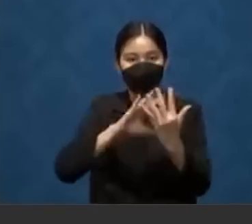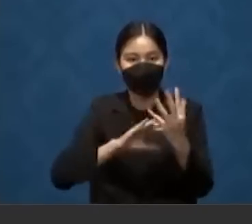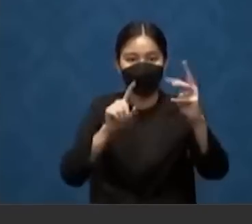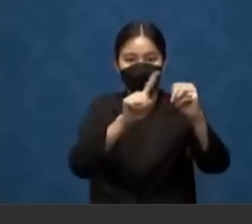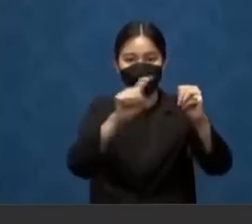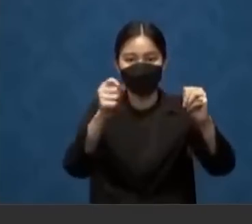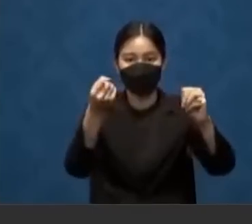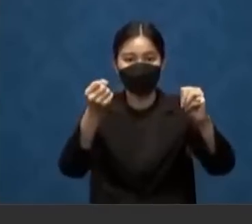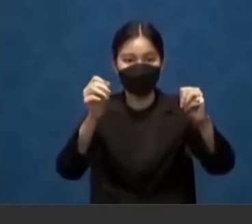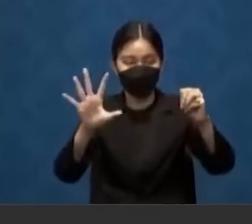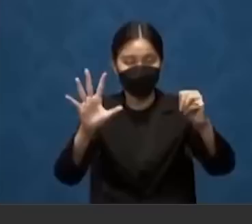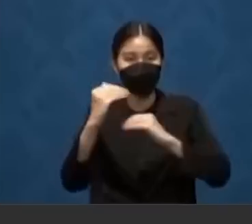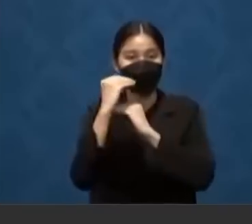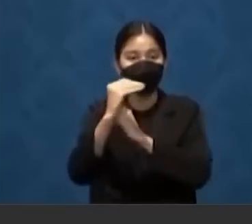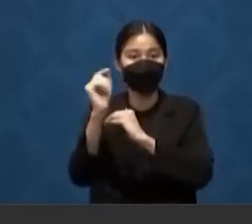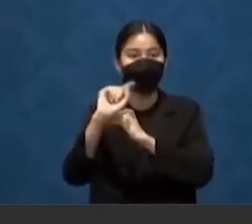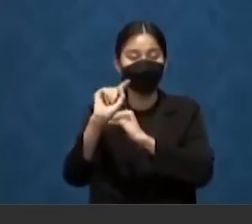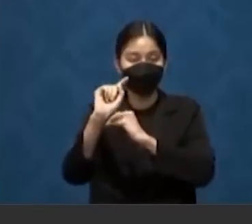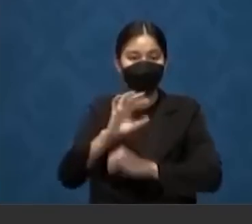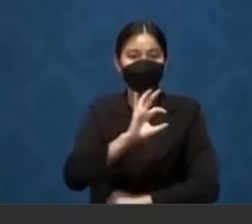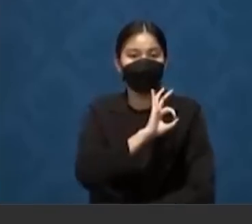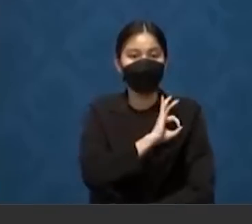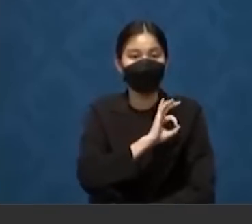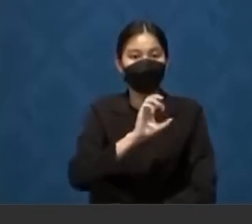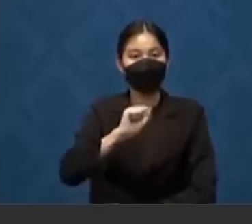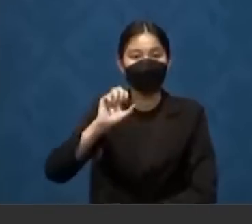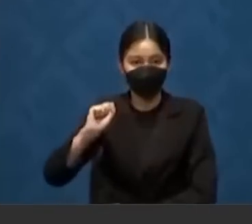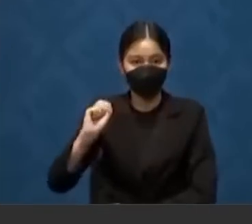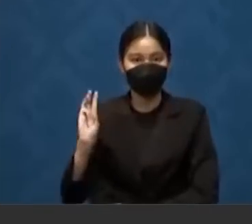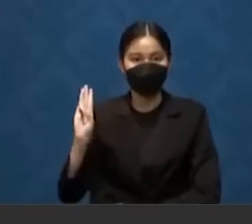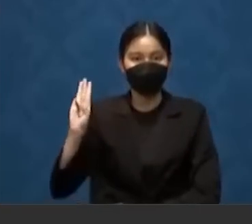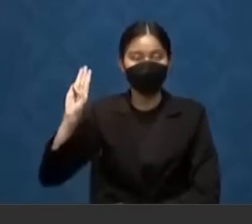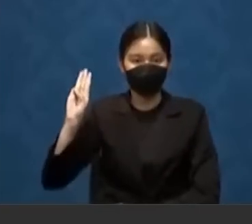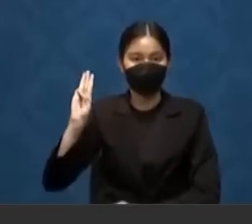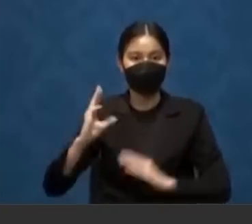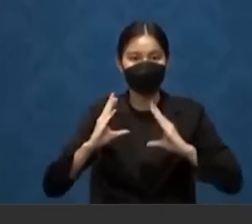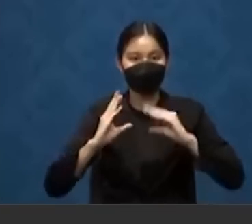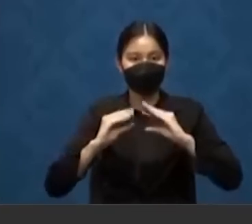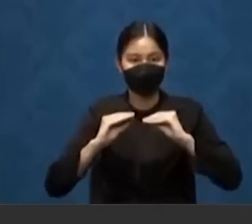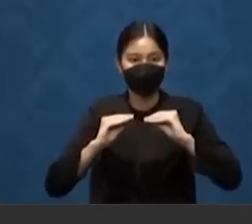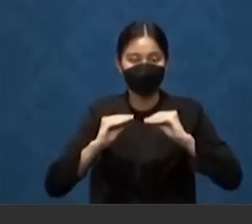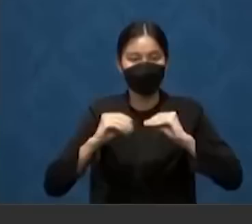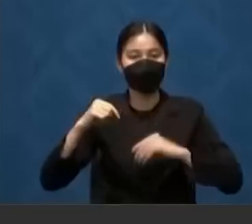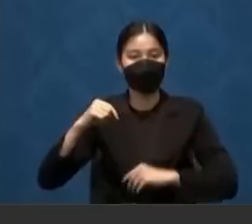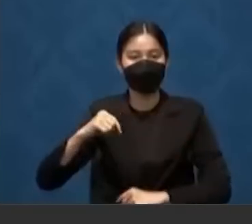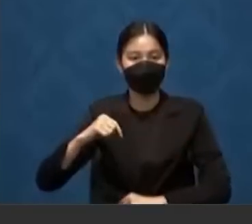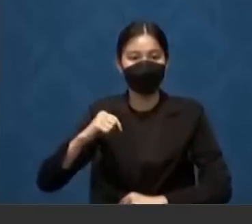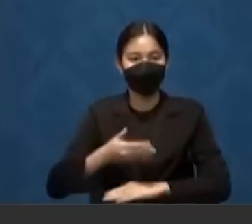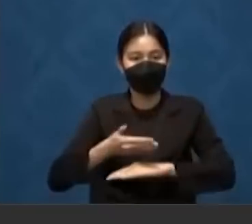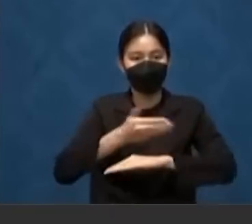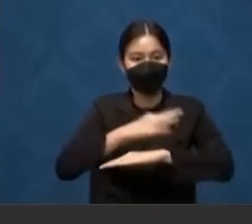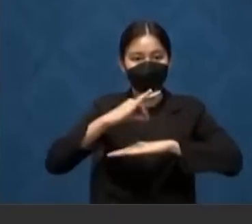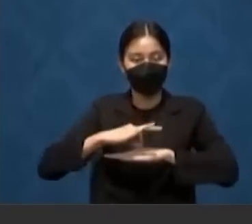แบสมาชิคสภาพุท Victorian Jubilee ต้ปิญาณตัในที่ประชุม เขงสภาธิตวรรศแ